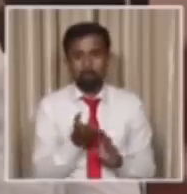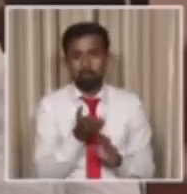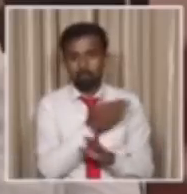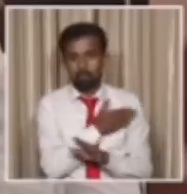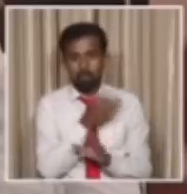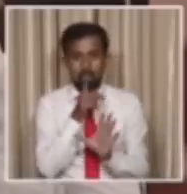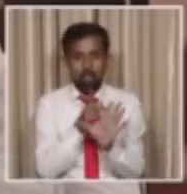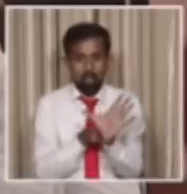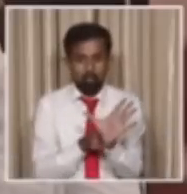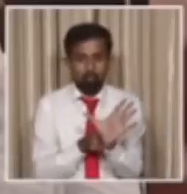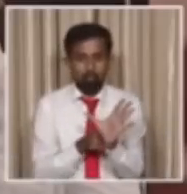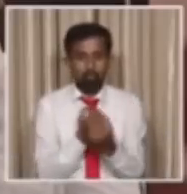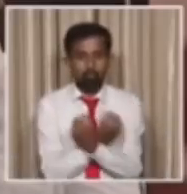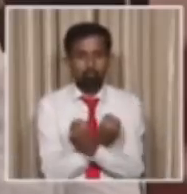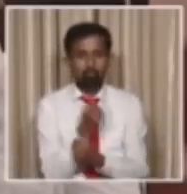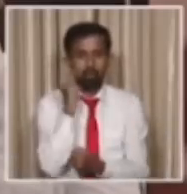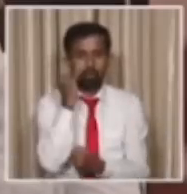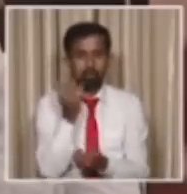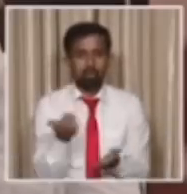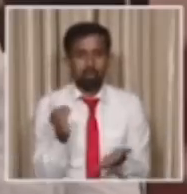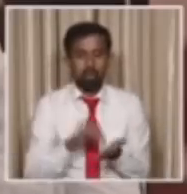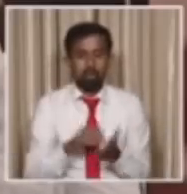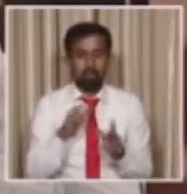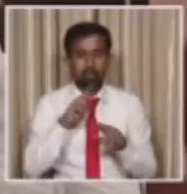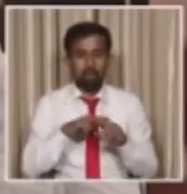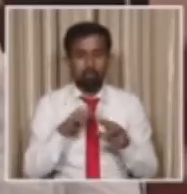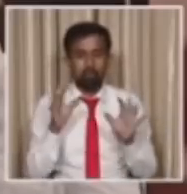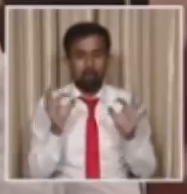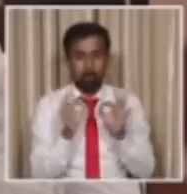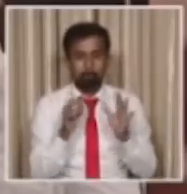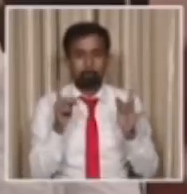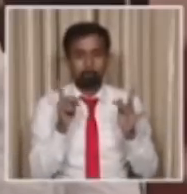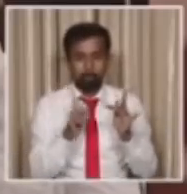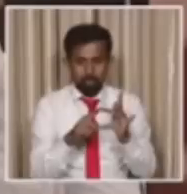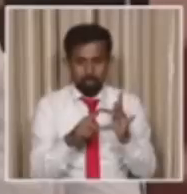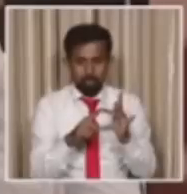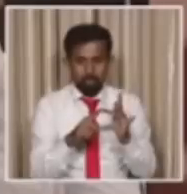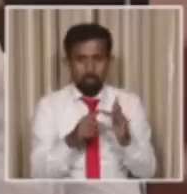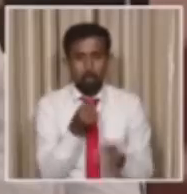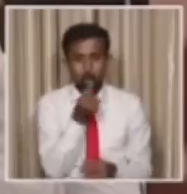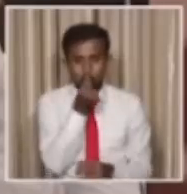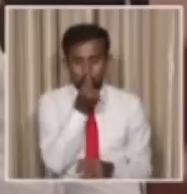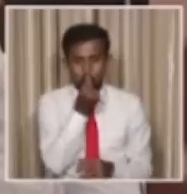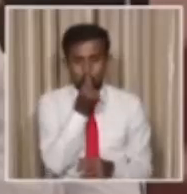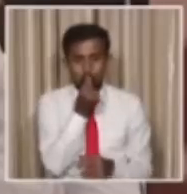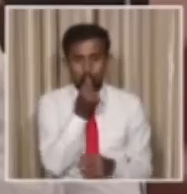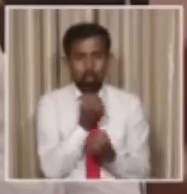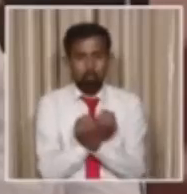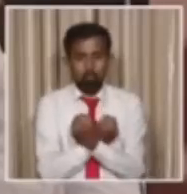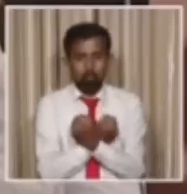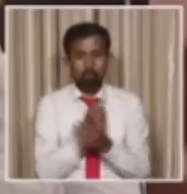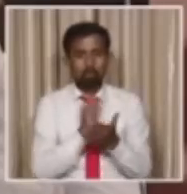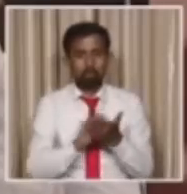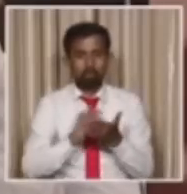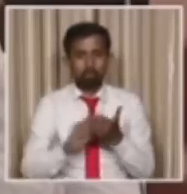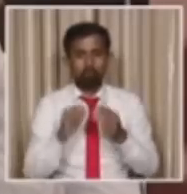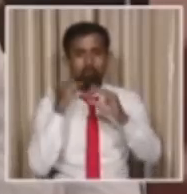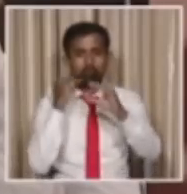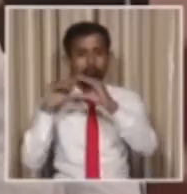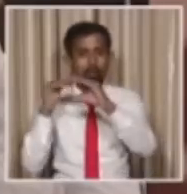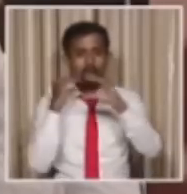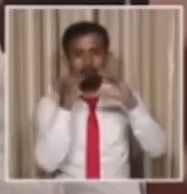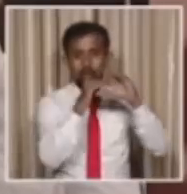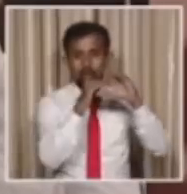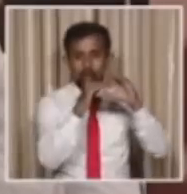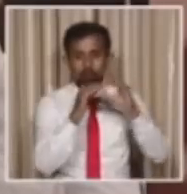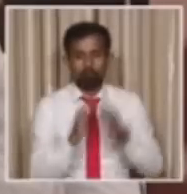අවුරුද්දේ පොලිස්පතිතුමා නැවත FBI එකටයි ඔස්ට්‍රේලියන් ෆෙඩරල් පොලිස් එකටයි ලියලා තිබුණා.